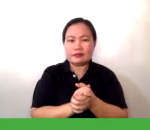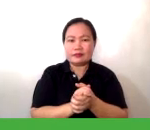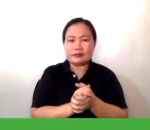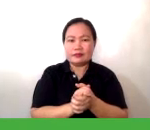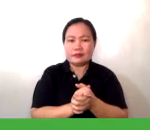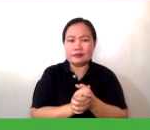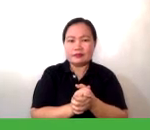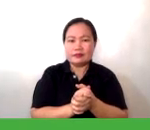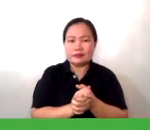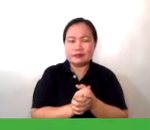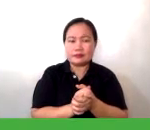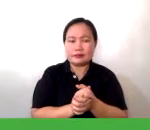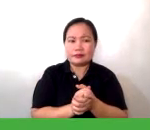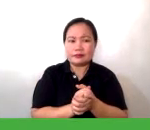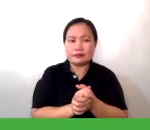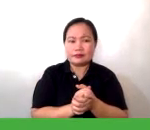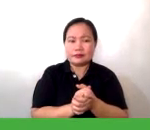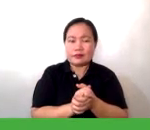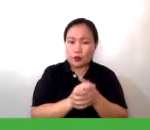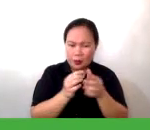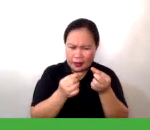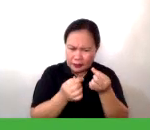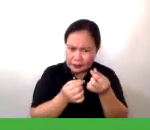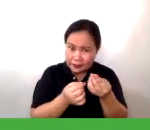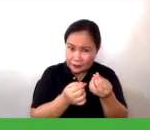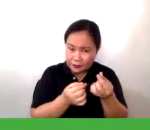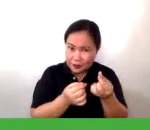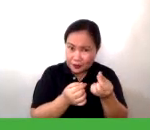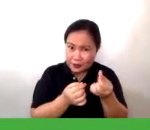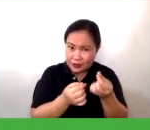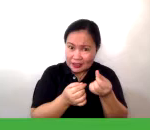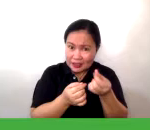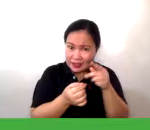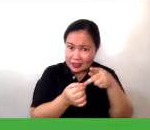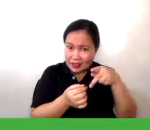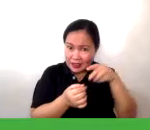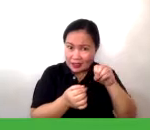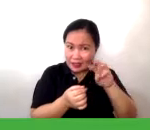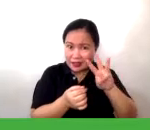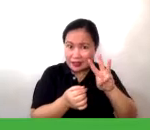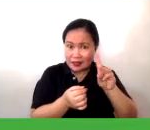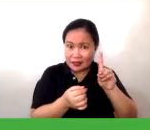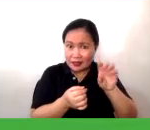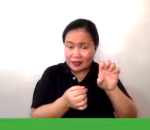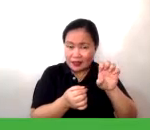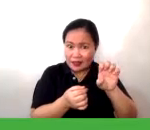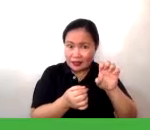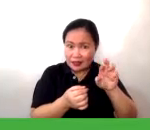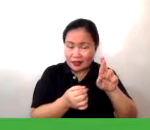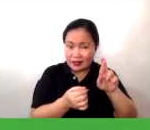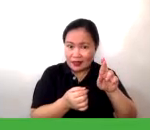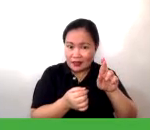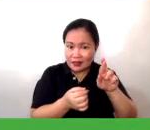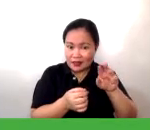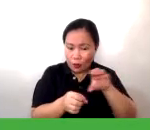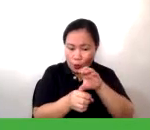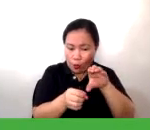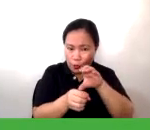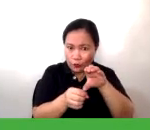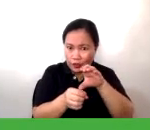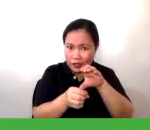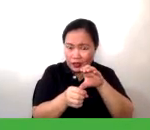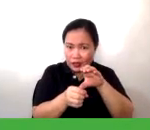okay? Yung mga powder, yung mga nabibili natin sa grocery na Coffee